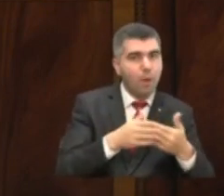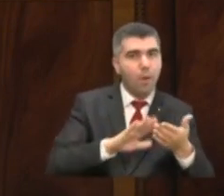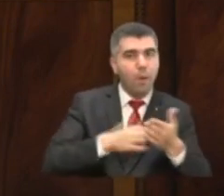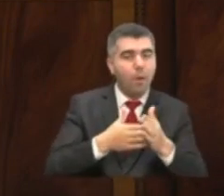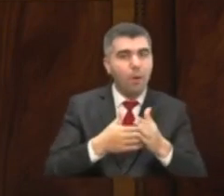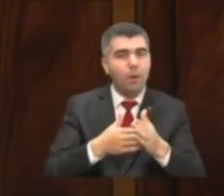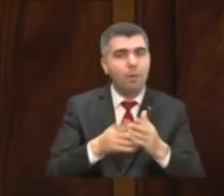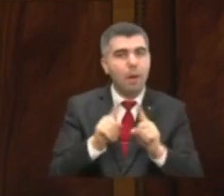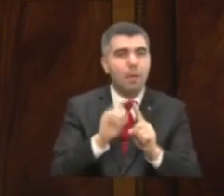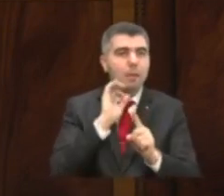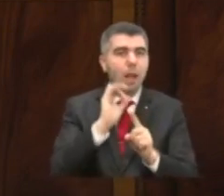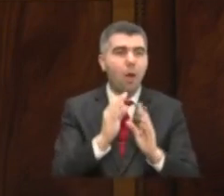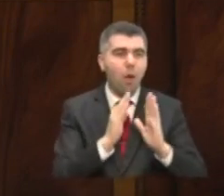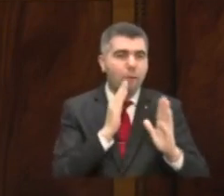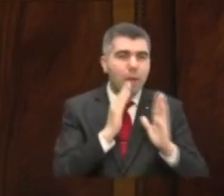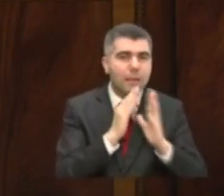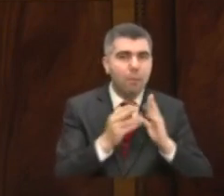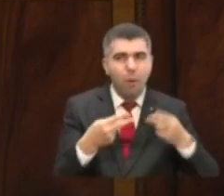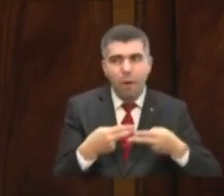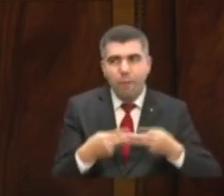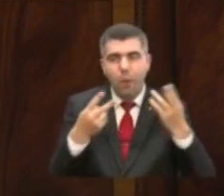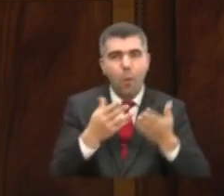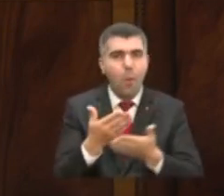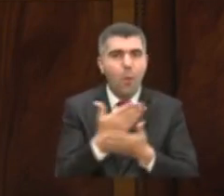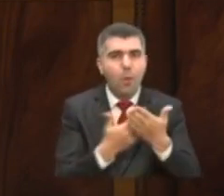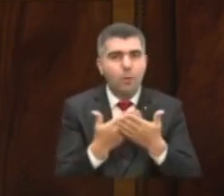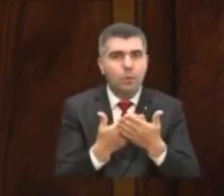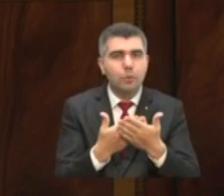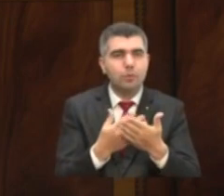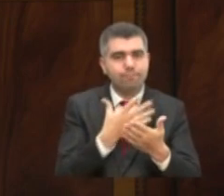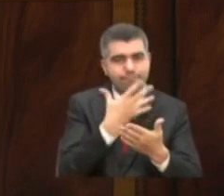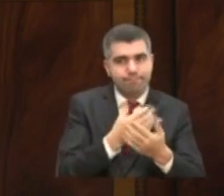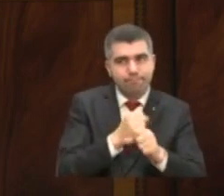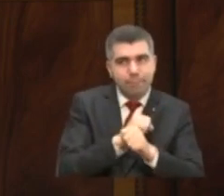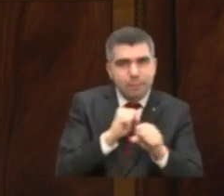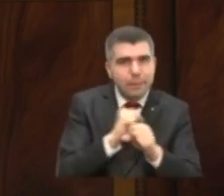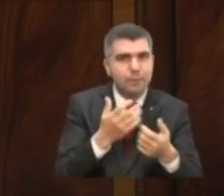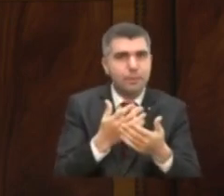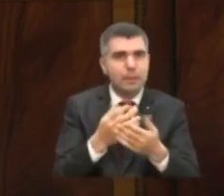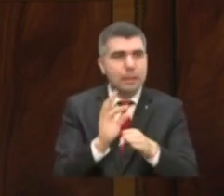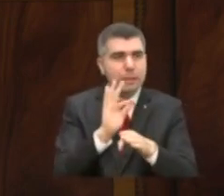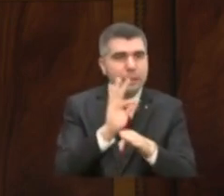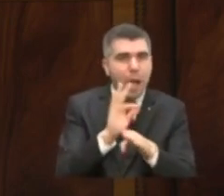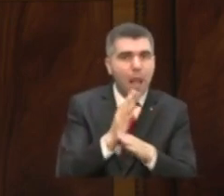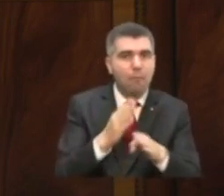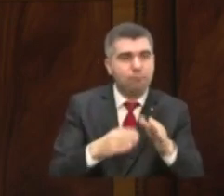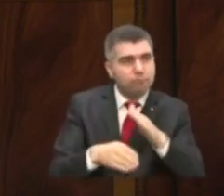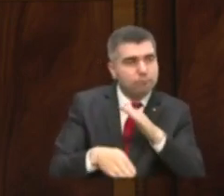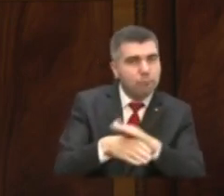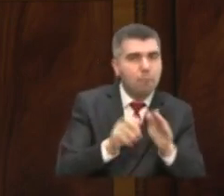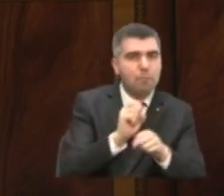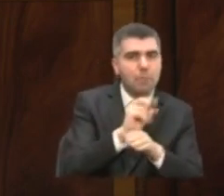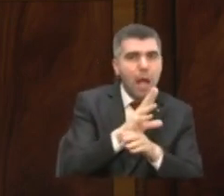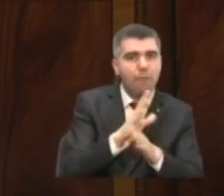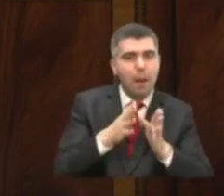الافتراضي وحمايته من الانجذاب نحو أفكار التطرف وسلوكيات والعنف والهجرة، لا بد